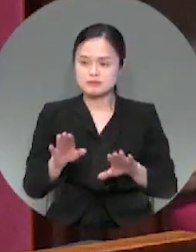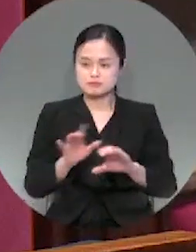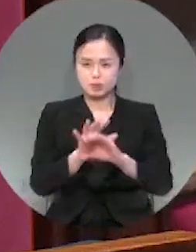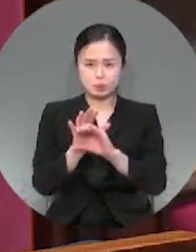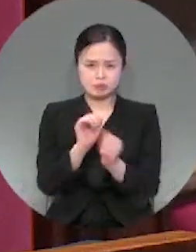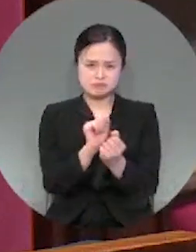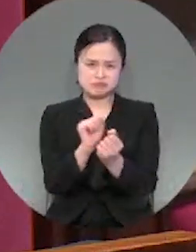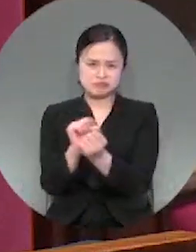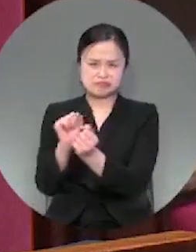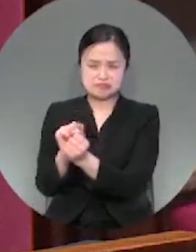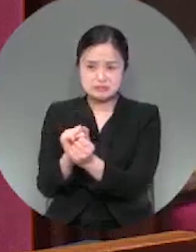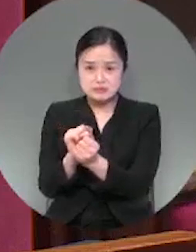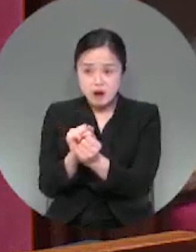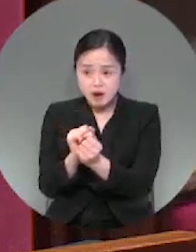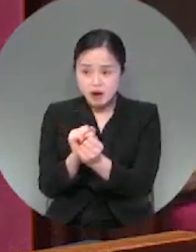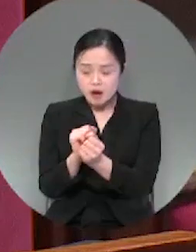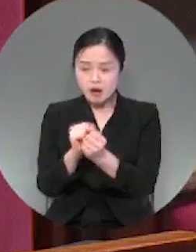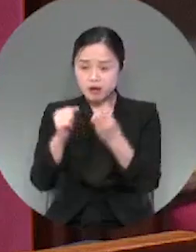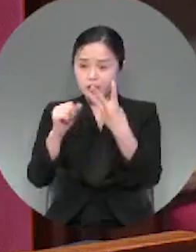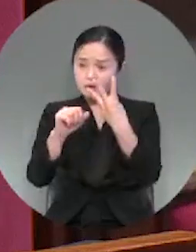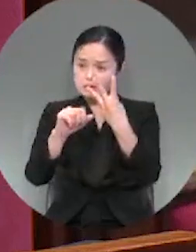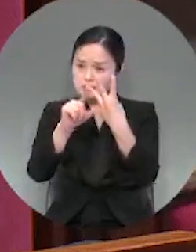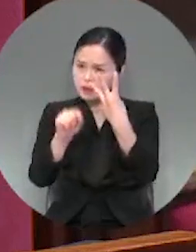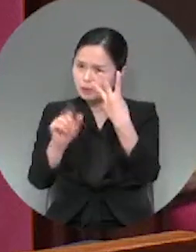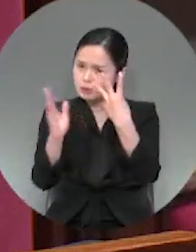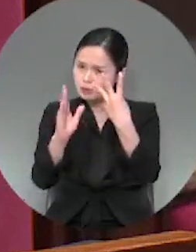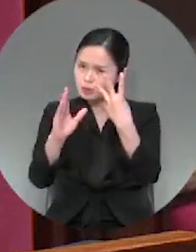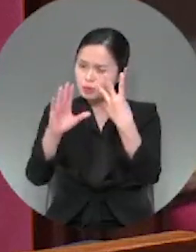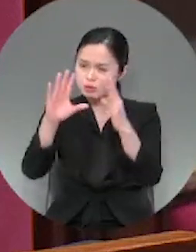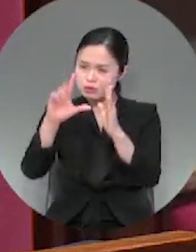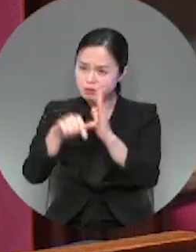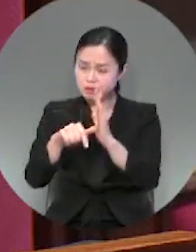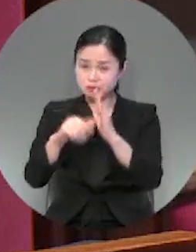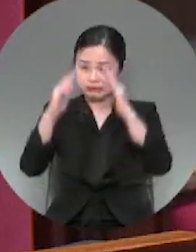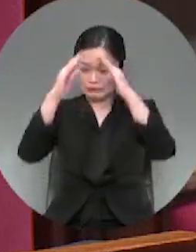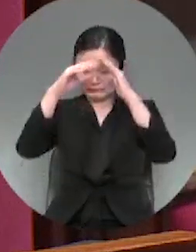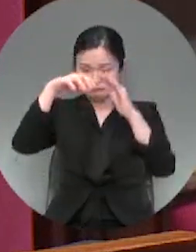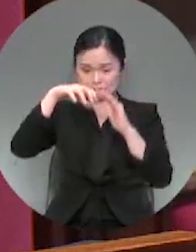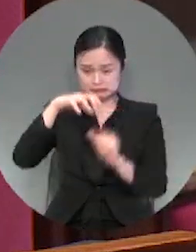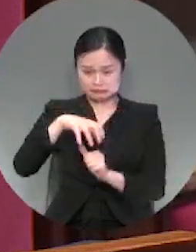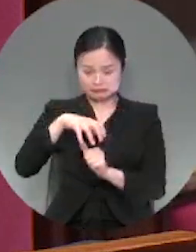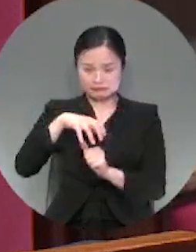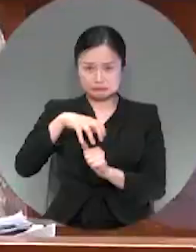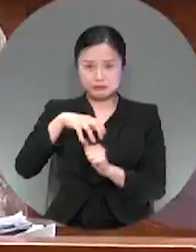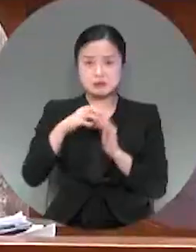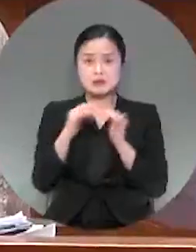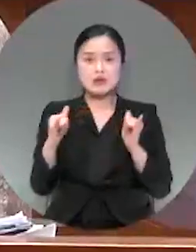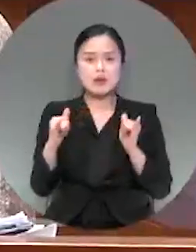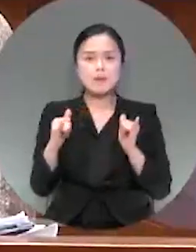육박할 것으로 예상되고 있는데, 재택 치료자들은 어떤 치료를 지금 하고 있습니까?